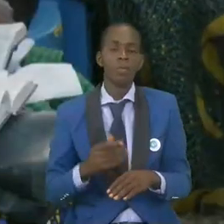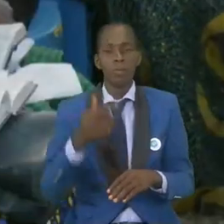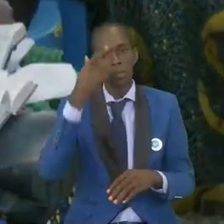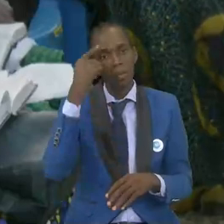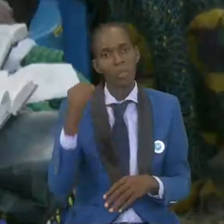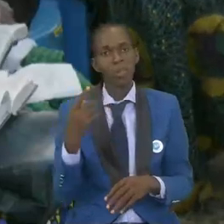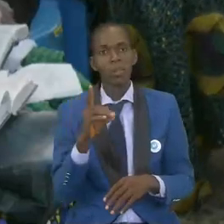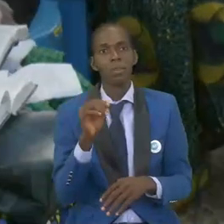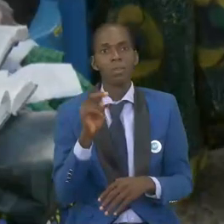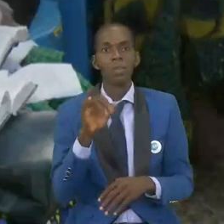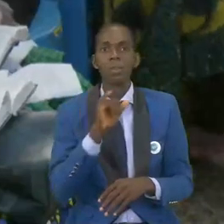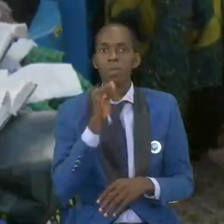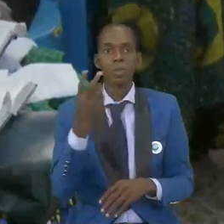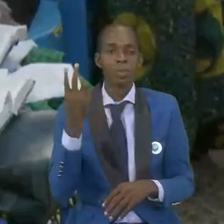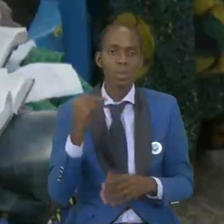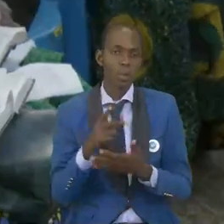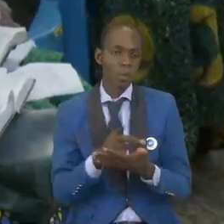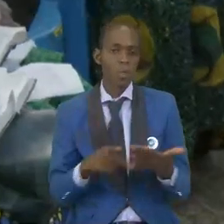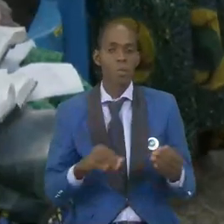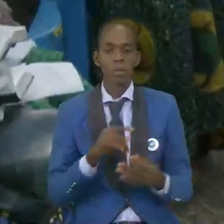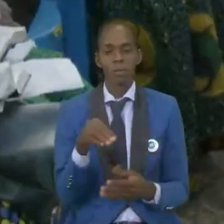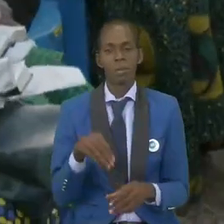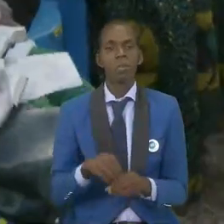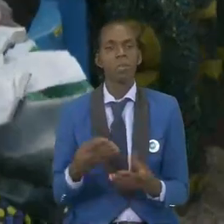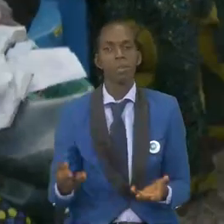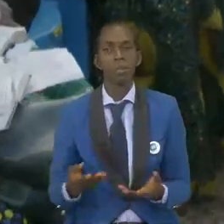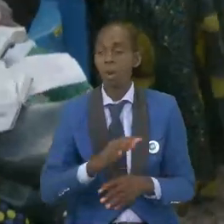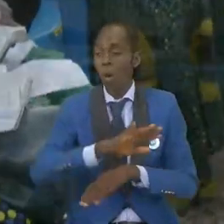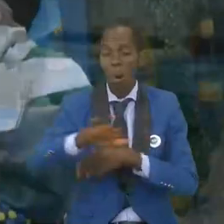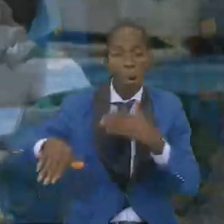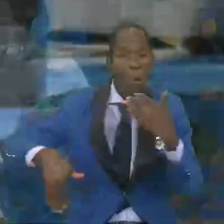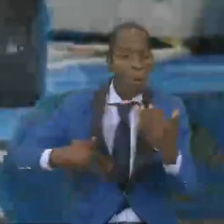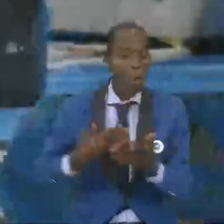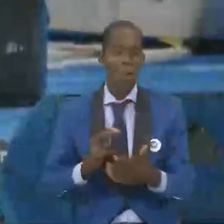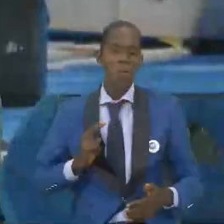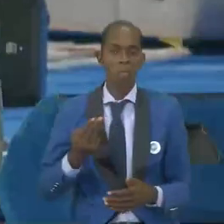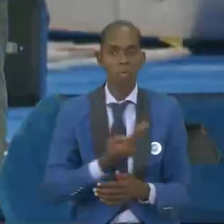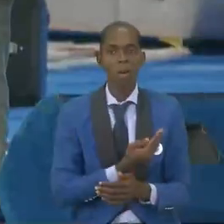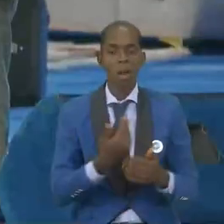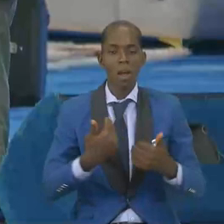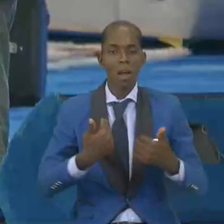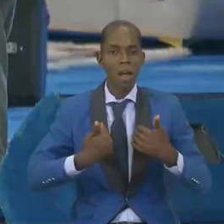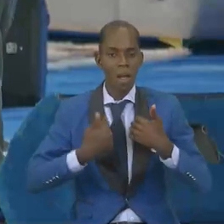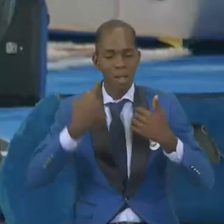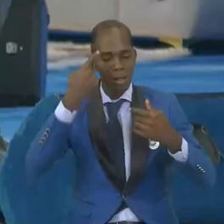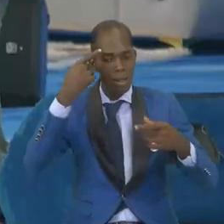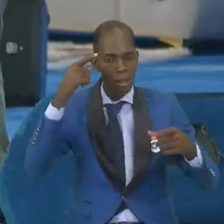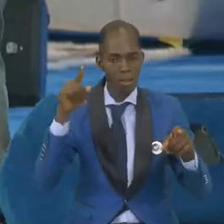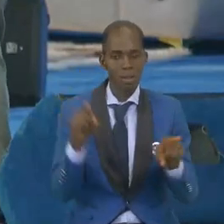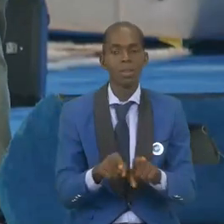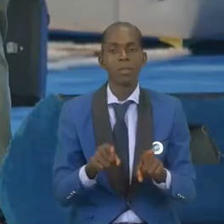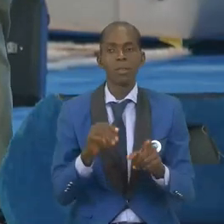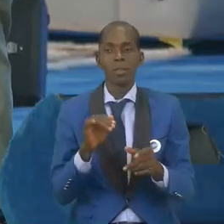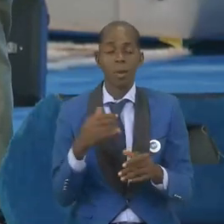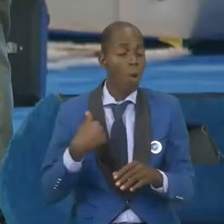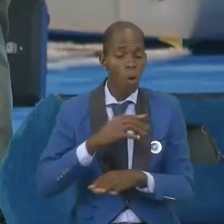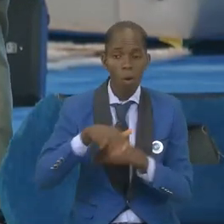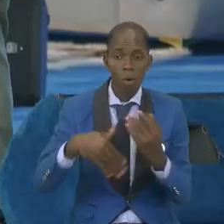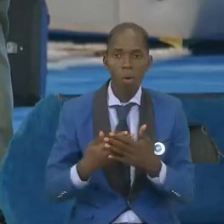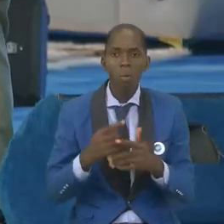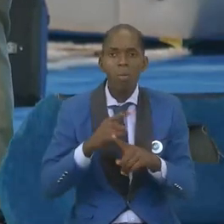un mensonge. Daniel ne faisait pas partie de ça. Mais ils ont inclus Daniel. Nous tous